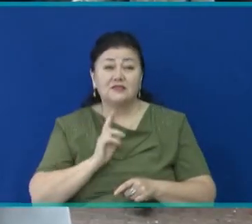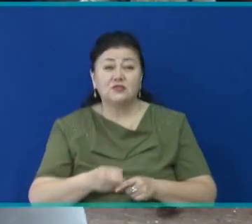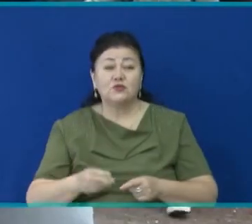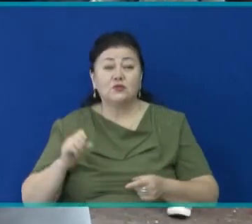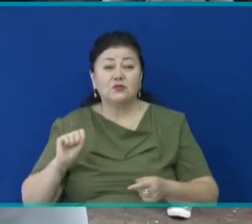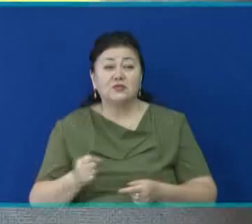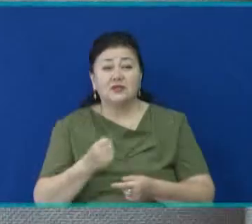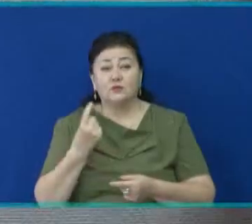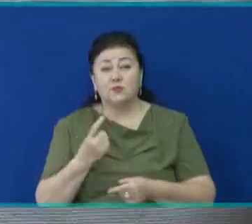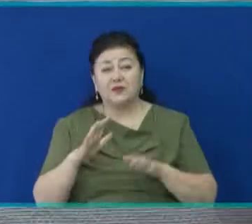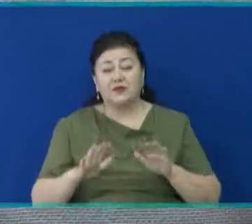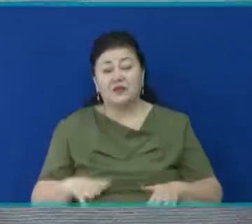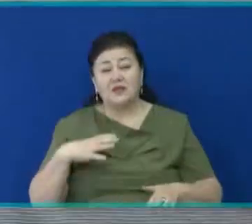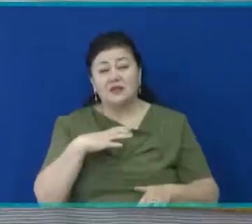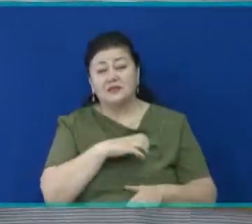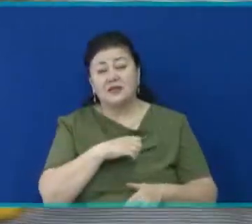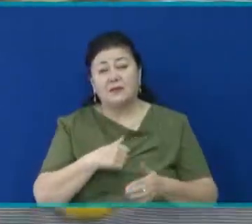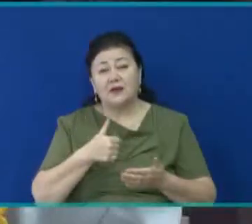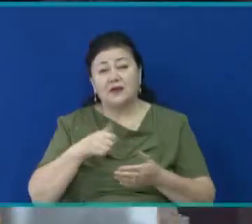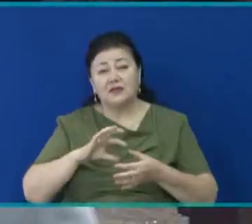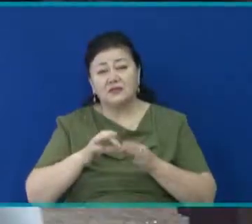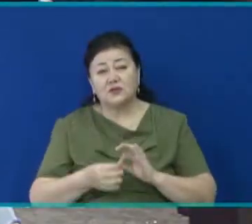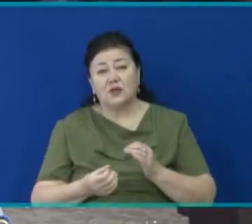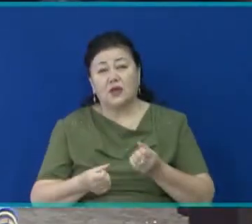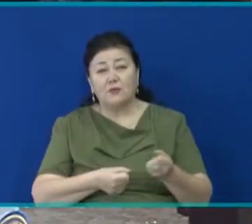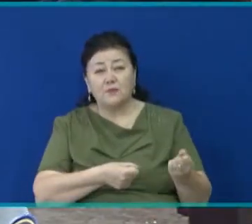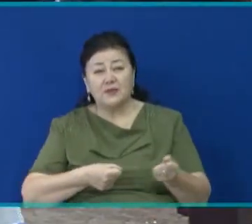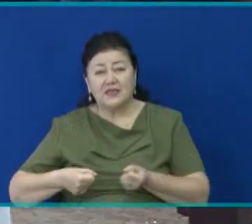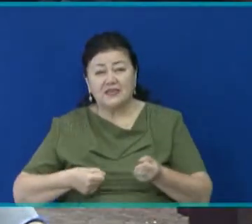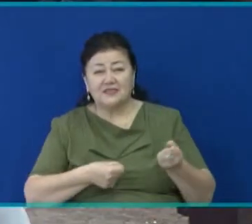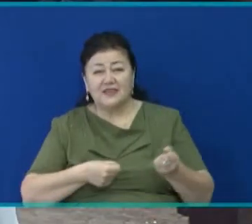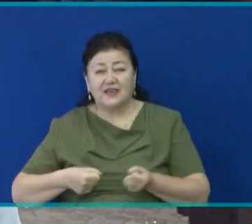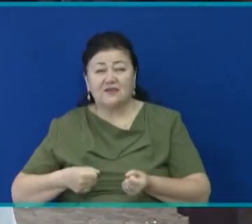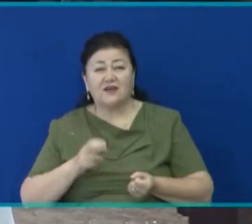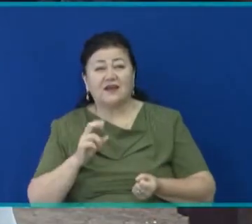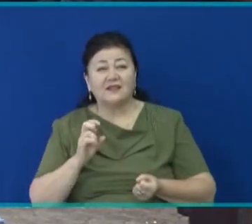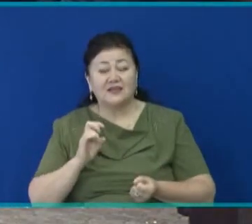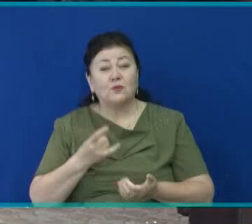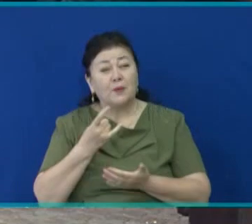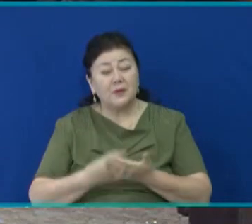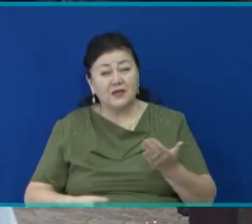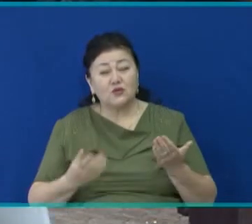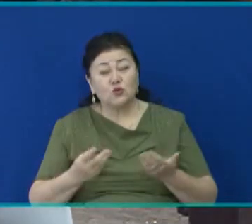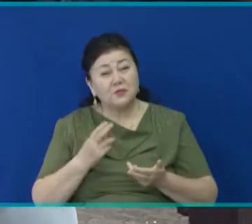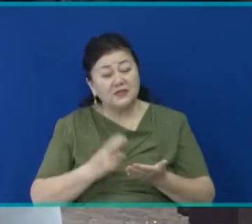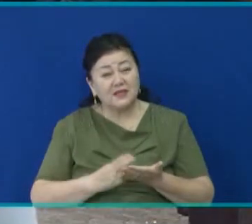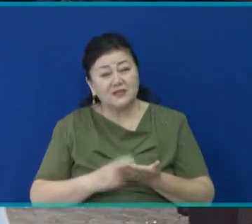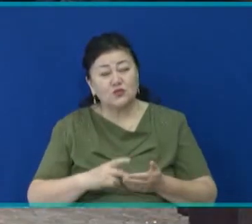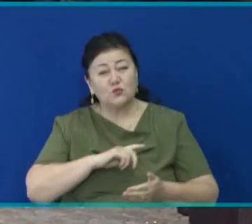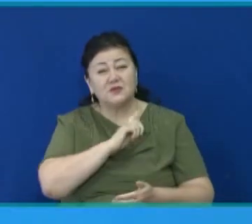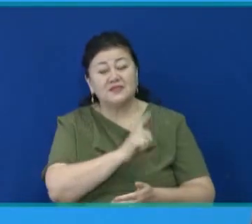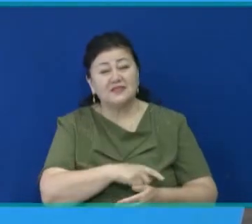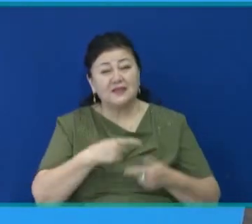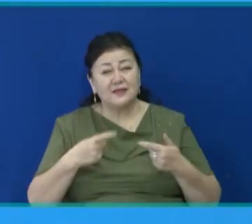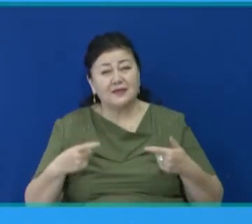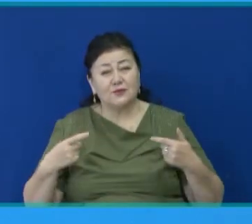«Айбан». Самым сложным в конкурсе для нас стало соревнование по перетягиванию каната. Хотя мы в нем проиграли, но смогли показать, что мы сильнее в других видах